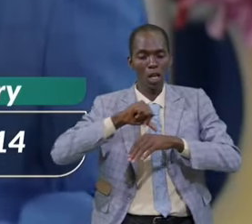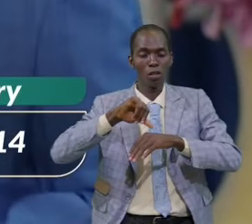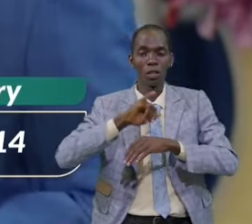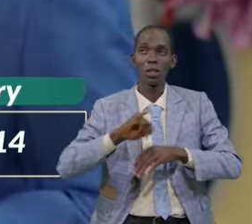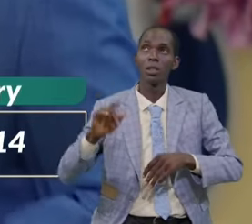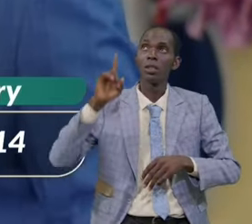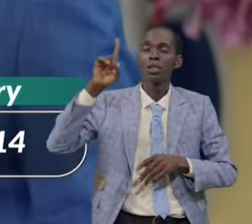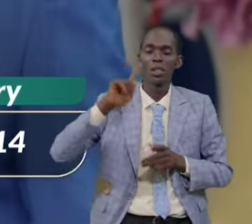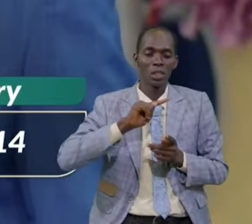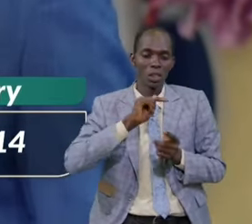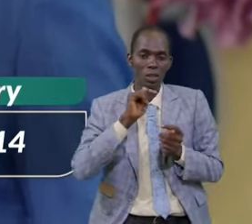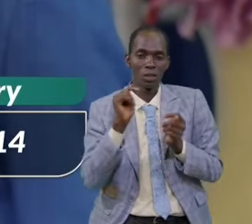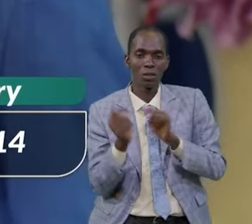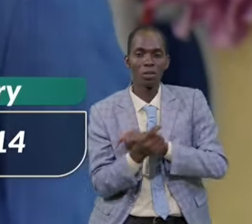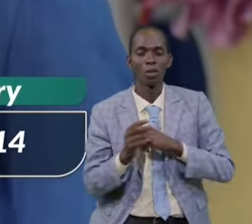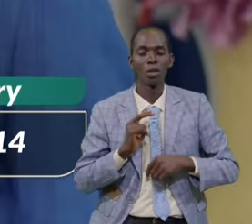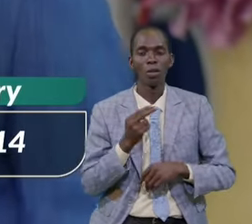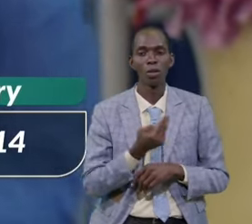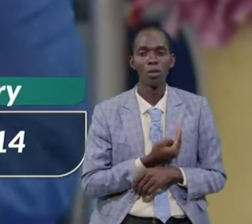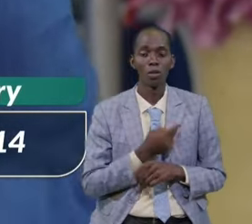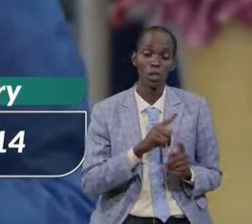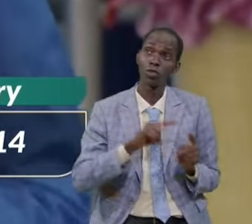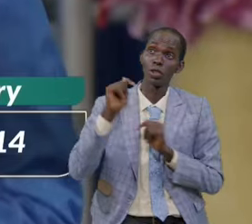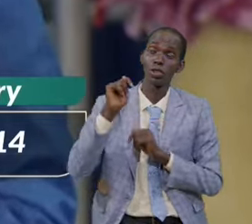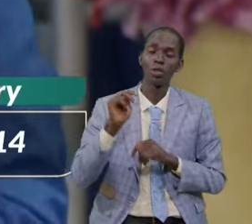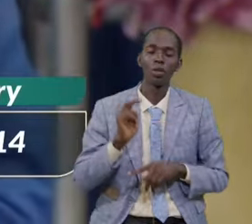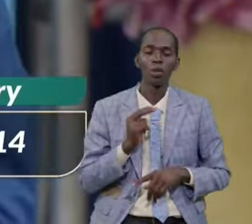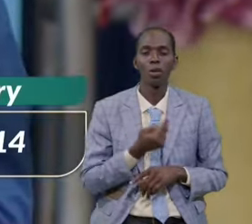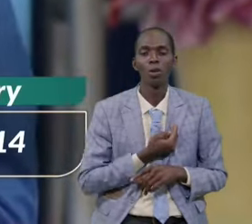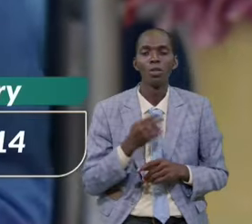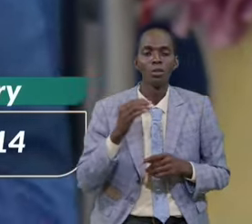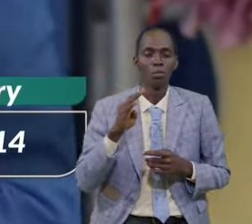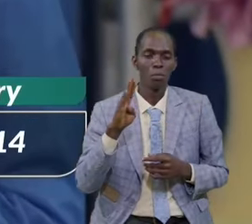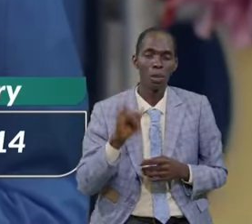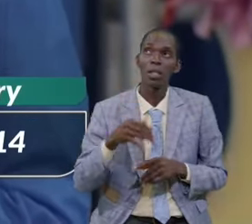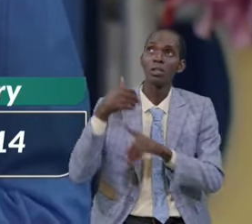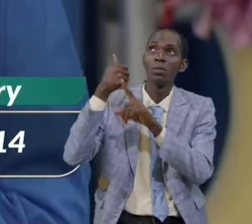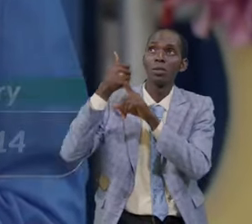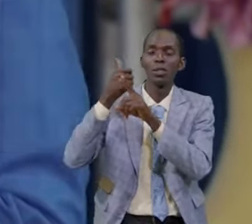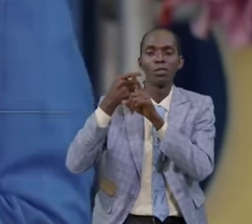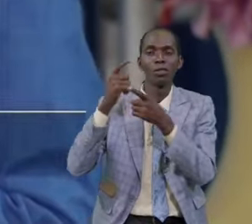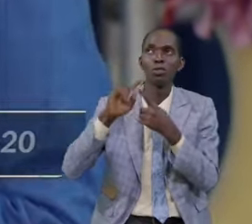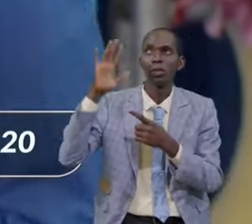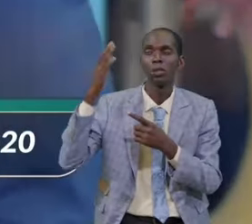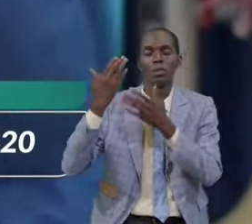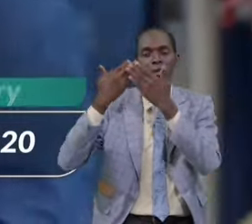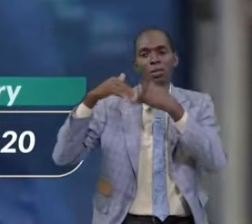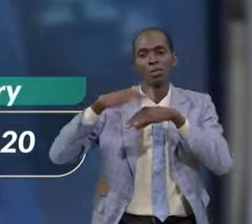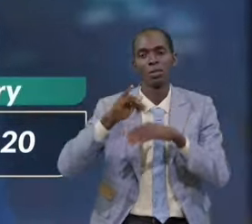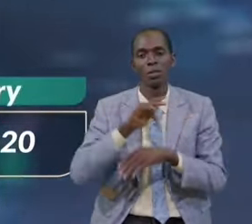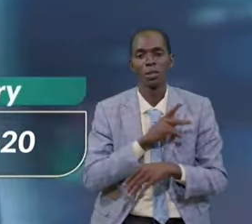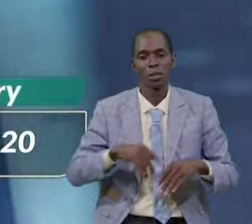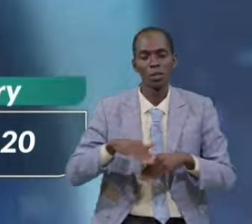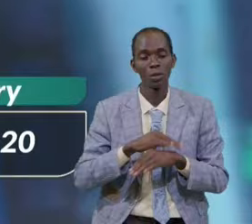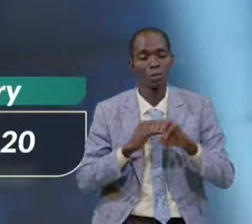nous transforme lui-même dans le royaume de son fils d'amour. Eux, revêtus de puissance par